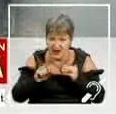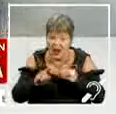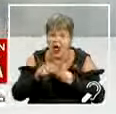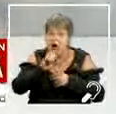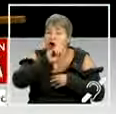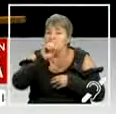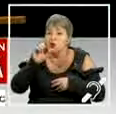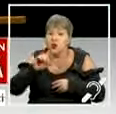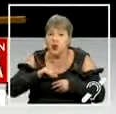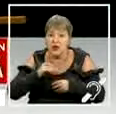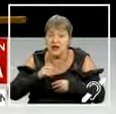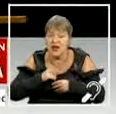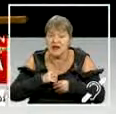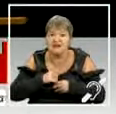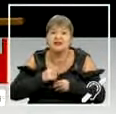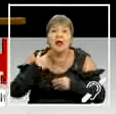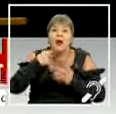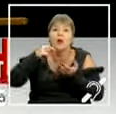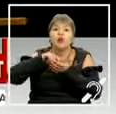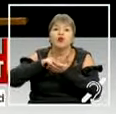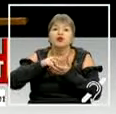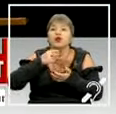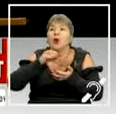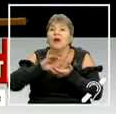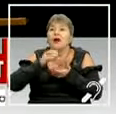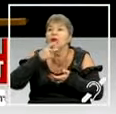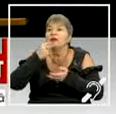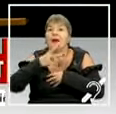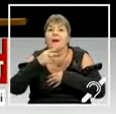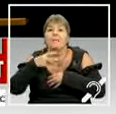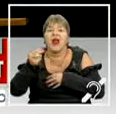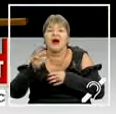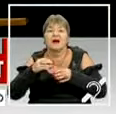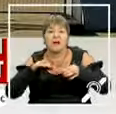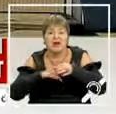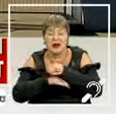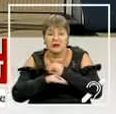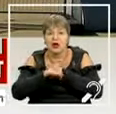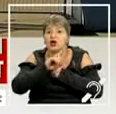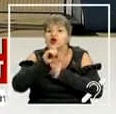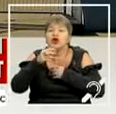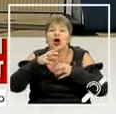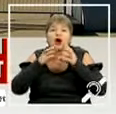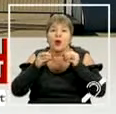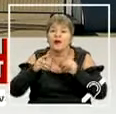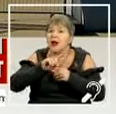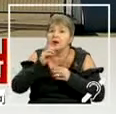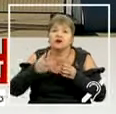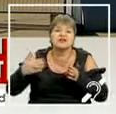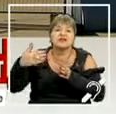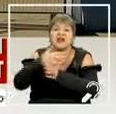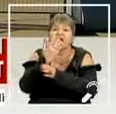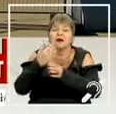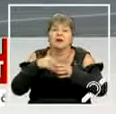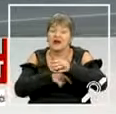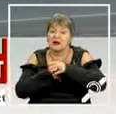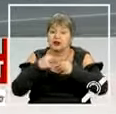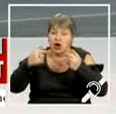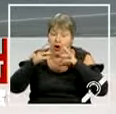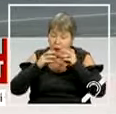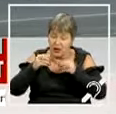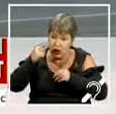este sursă de migrație și România nu este țară de tranzit. Noi știm să ne